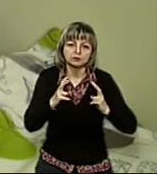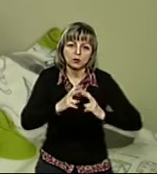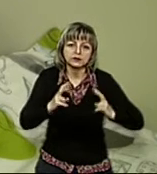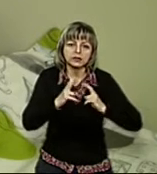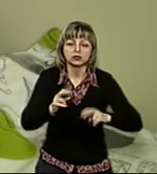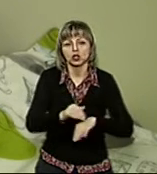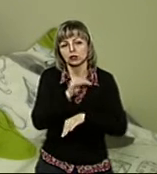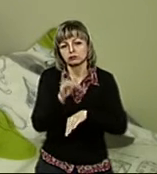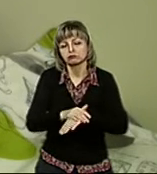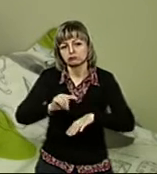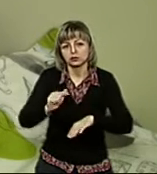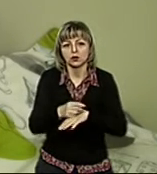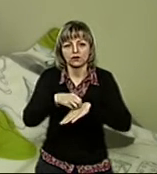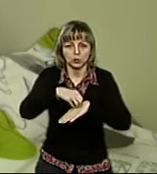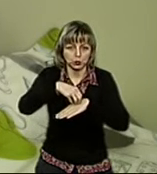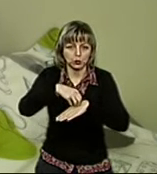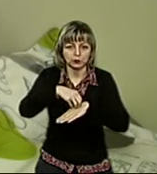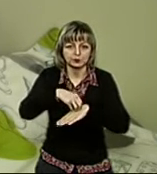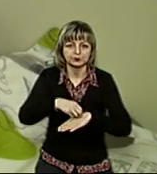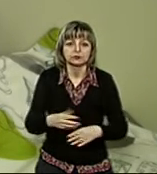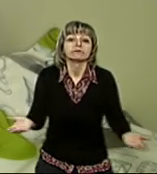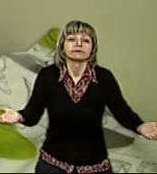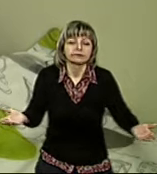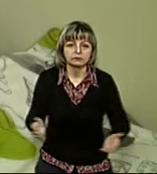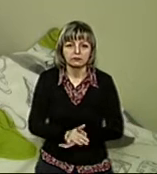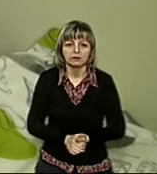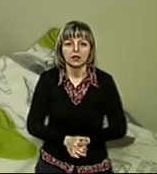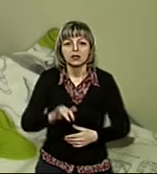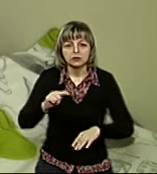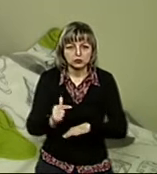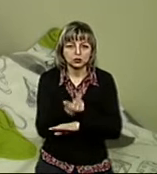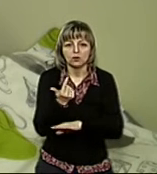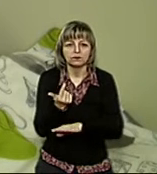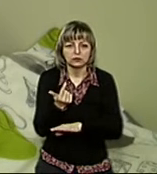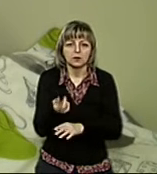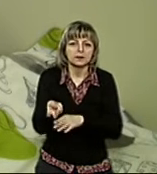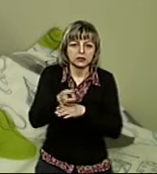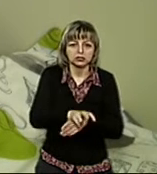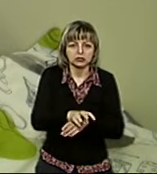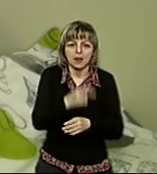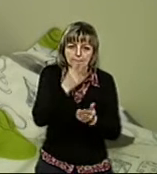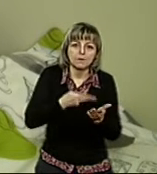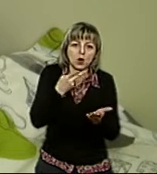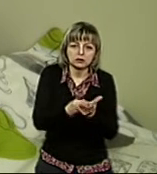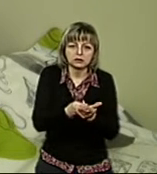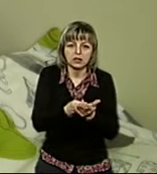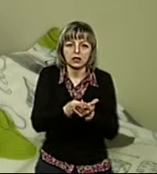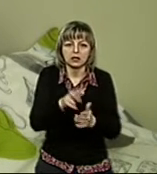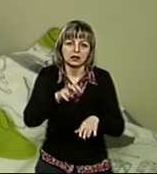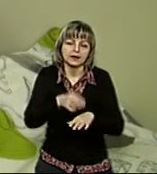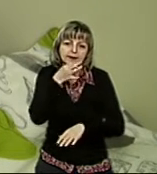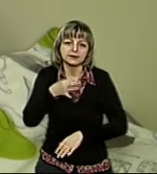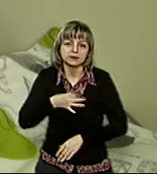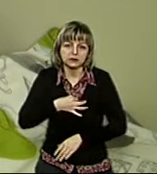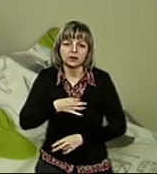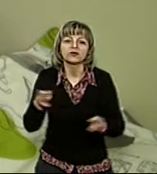обстежуватись. І знову нахожу гульку. Ну, і знову прийшла, показалася. Лікар